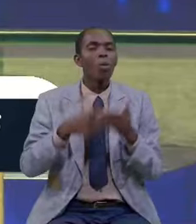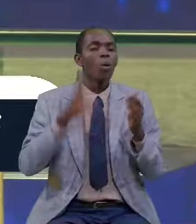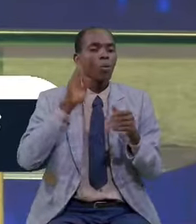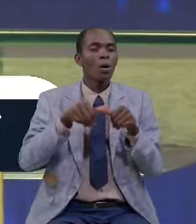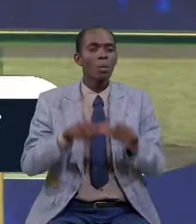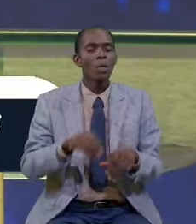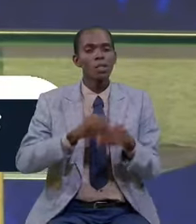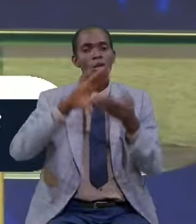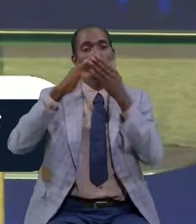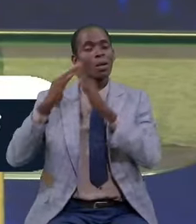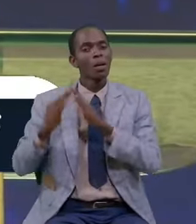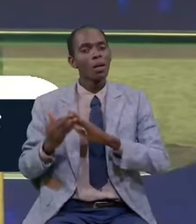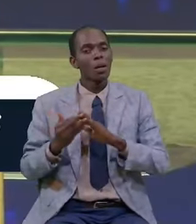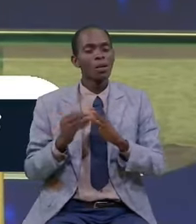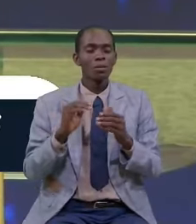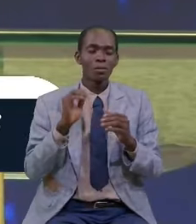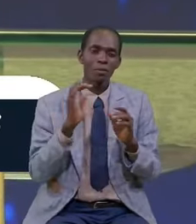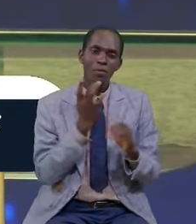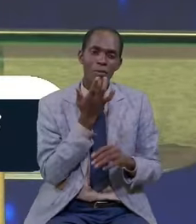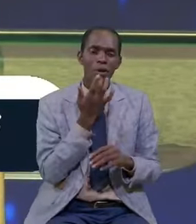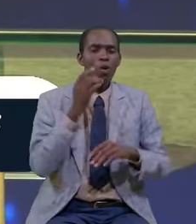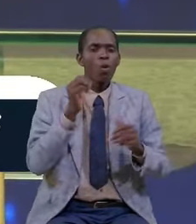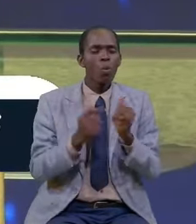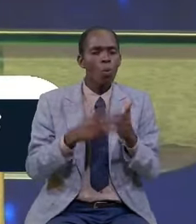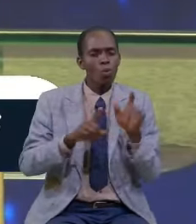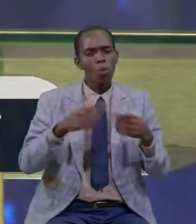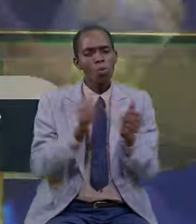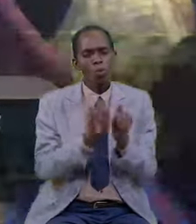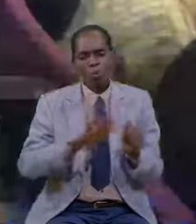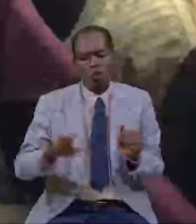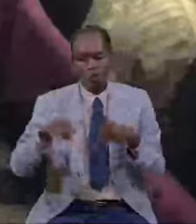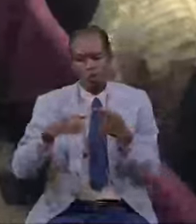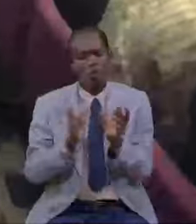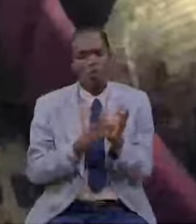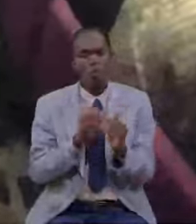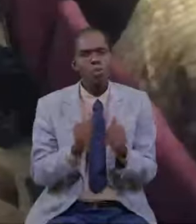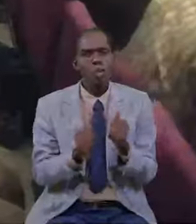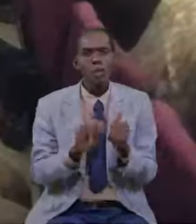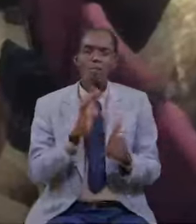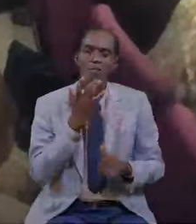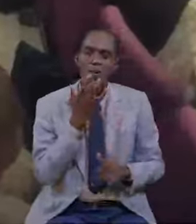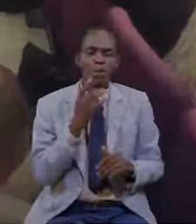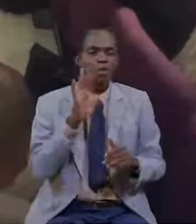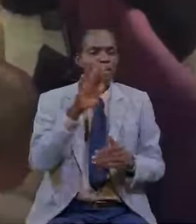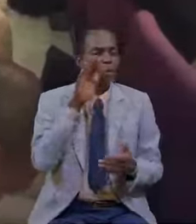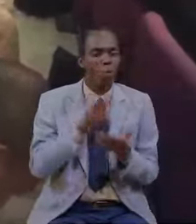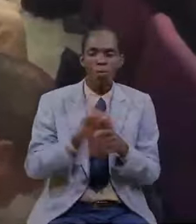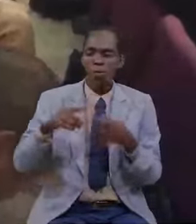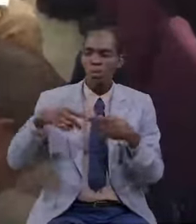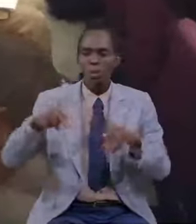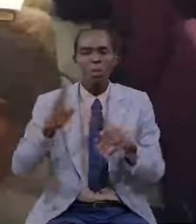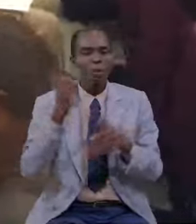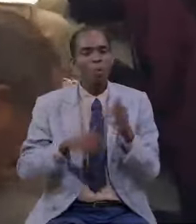sera sur vous dans votre quartier, sur vos enfants qui vont à l'école, sur votre femme qui va au marché, sur